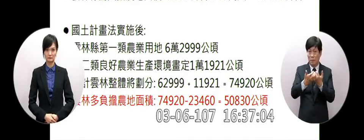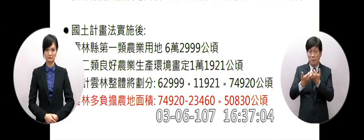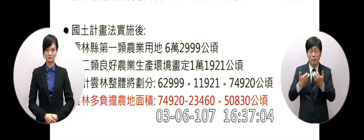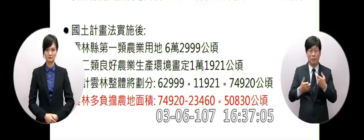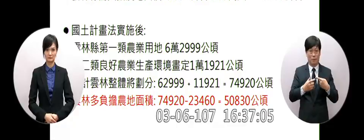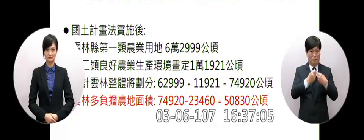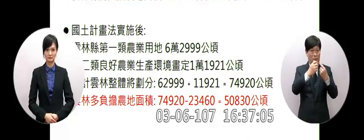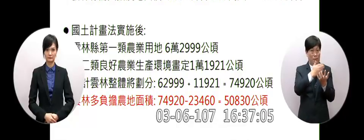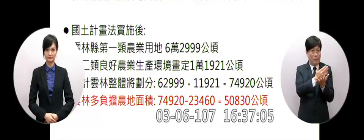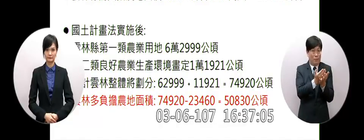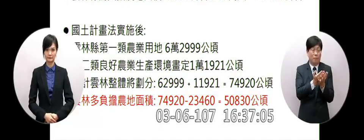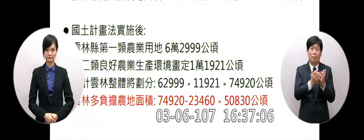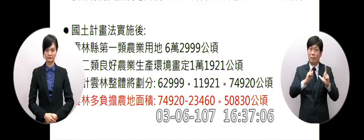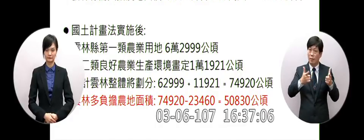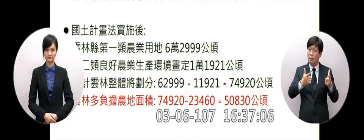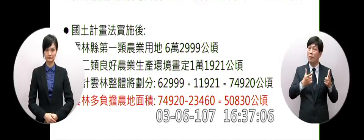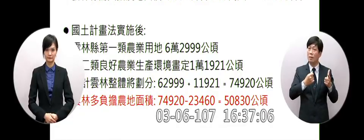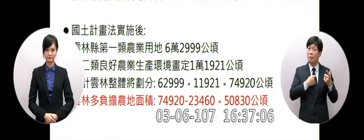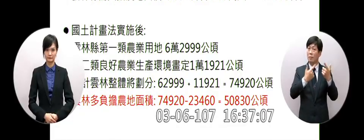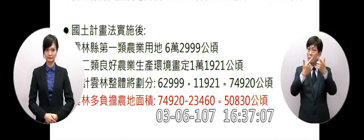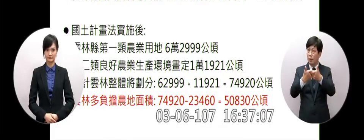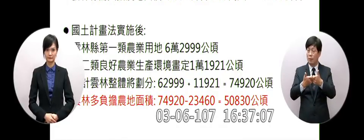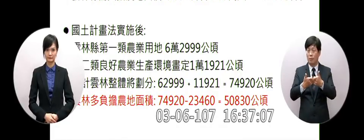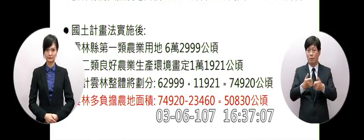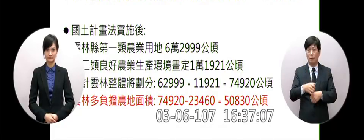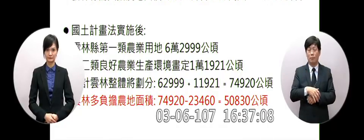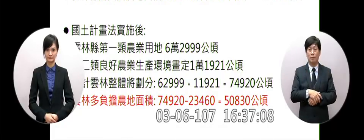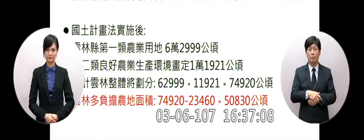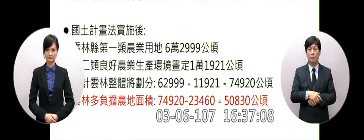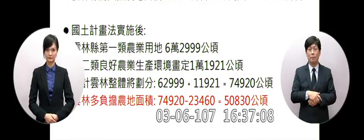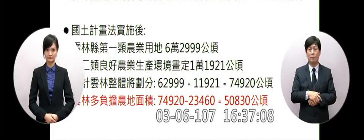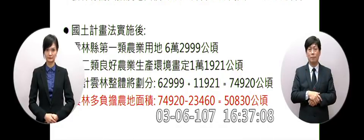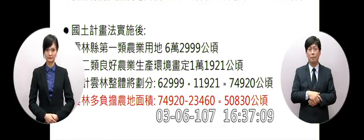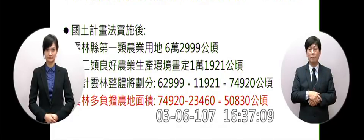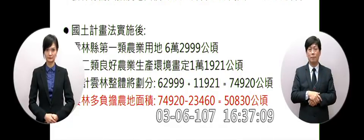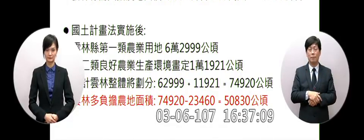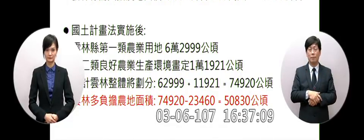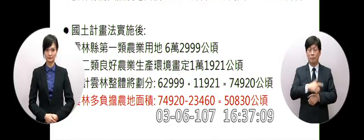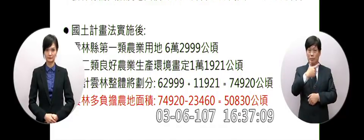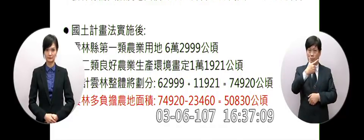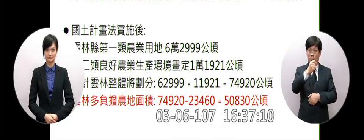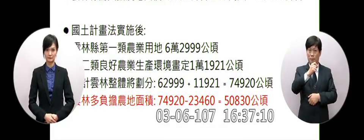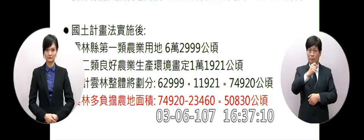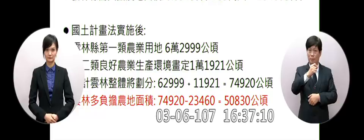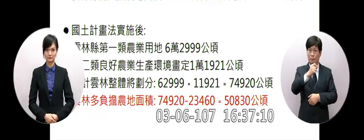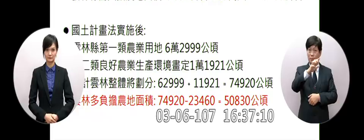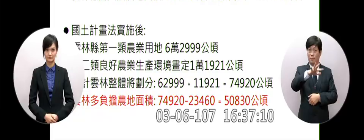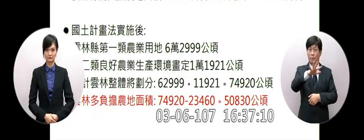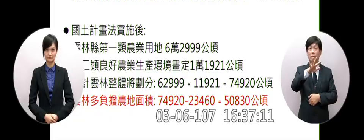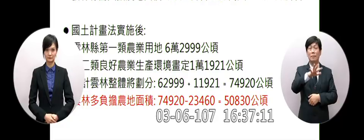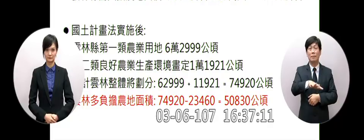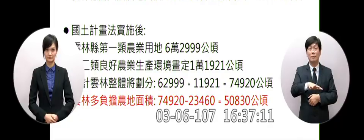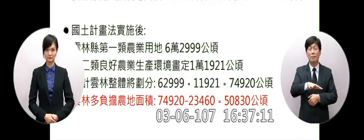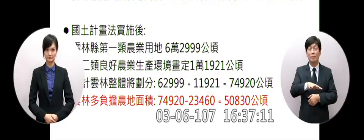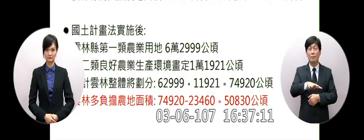类就要提供了